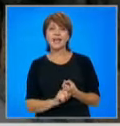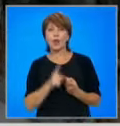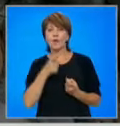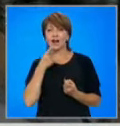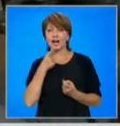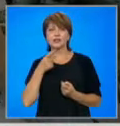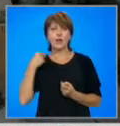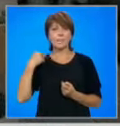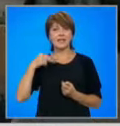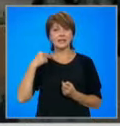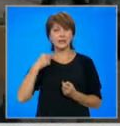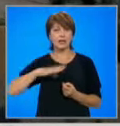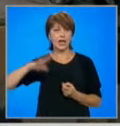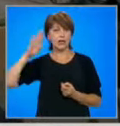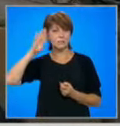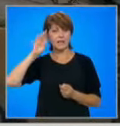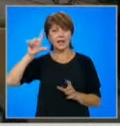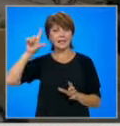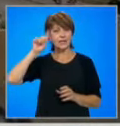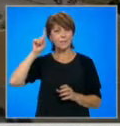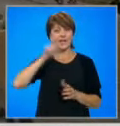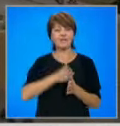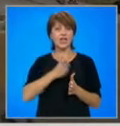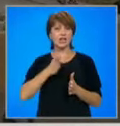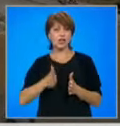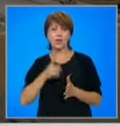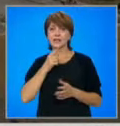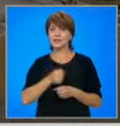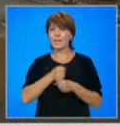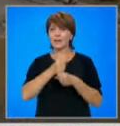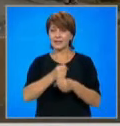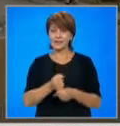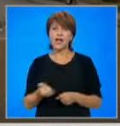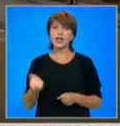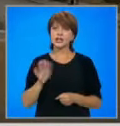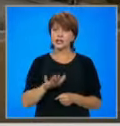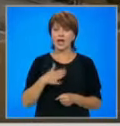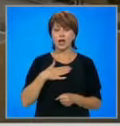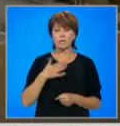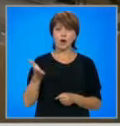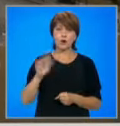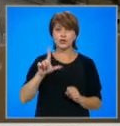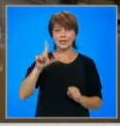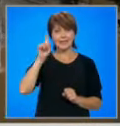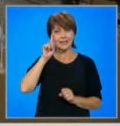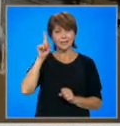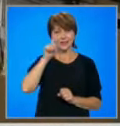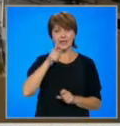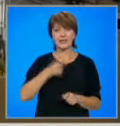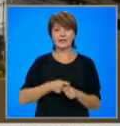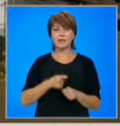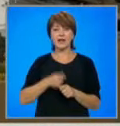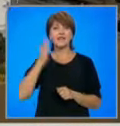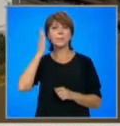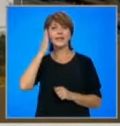президента е изпълнил 7-дневния срок да връчи мандата. Кандидат премиера ще има още 7 дни да излъчи състав и структура на Министерския съвет. Но в